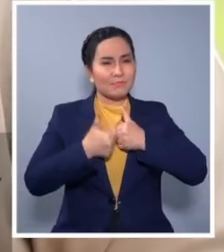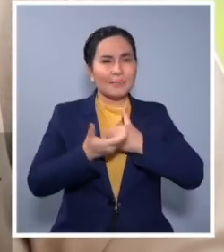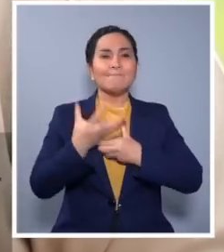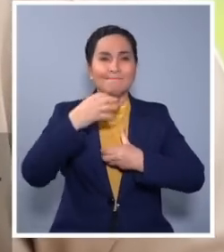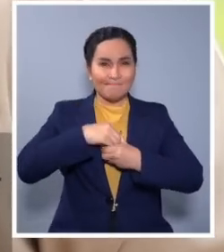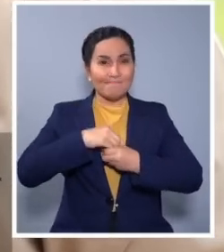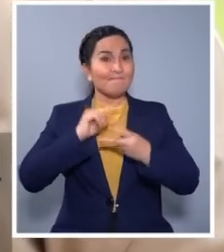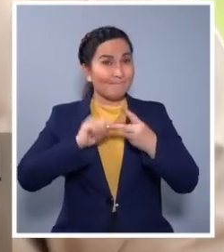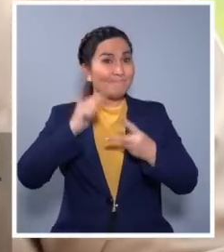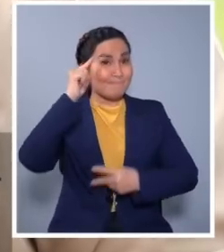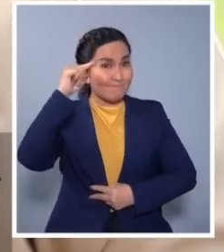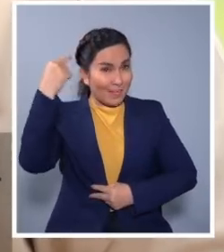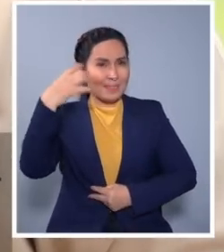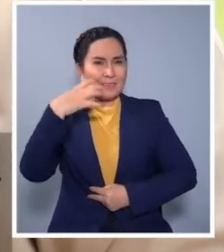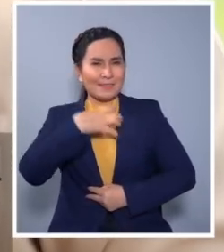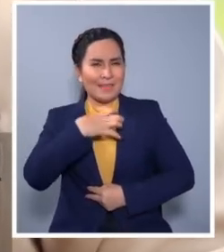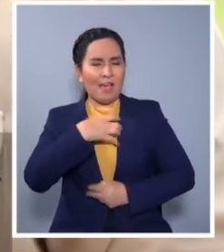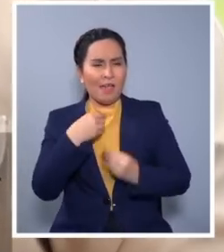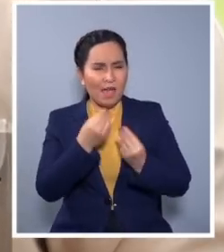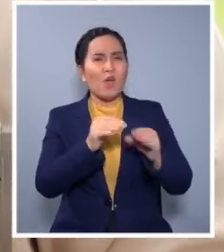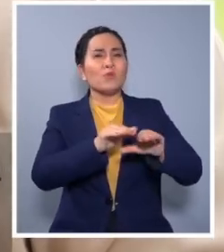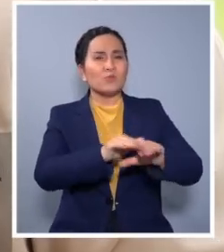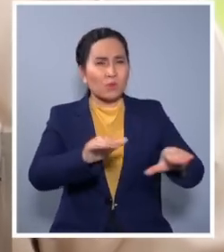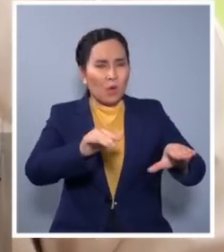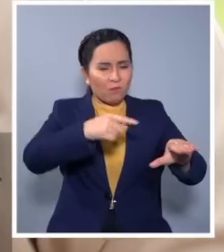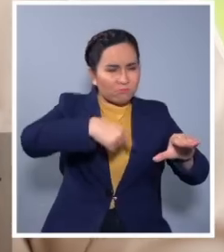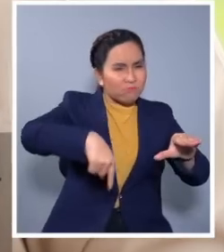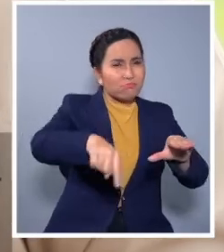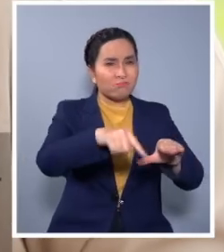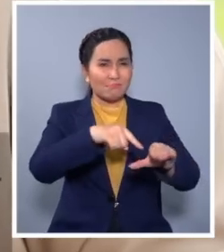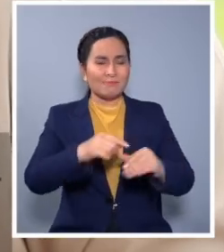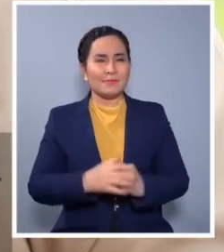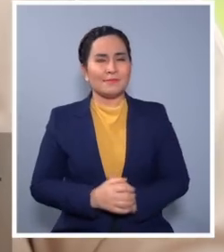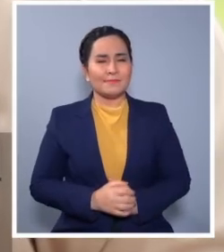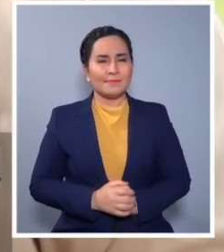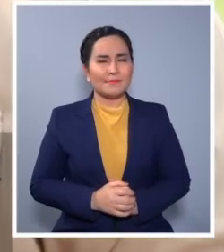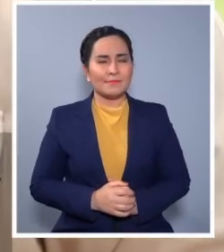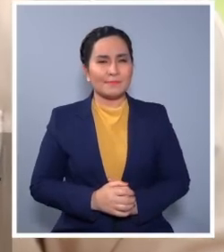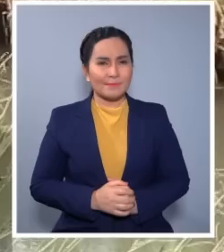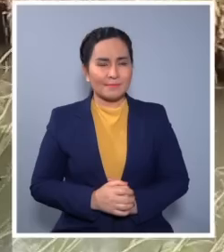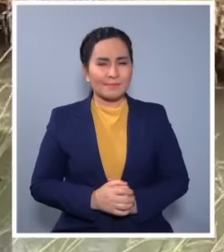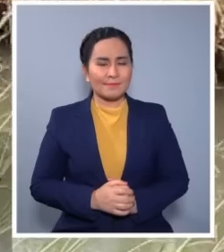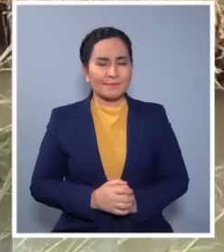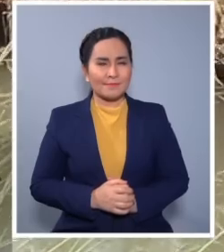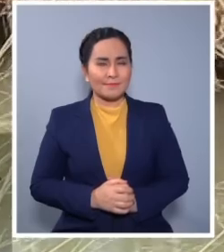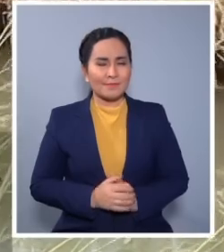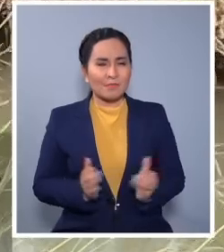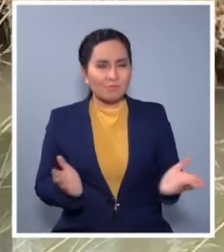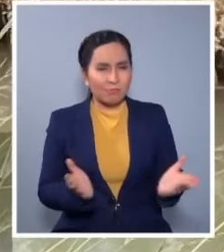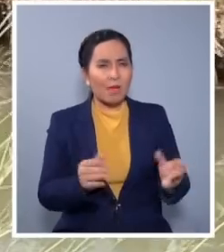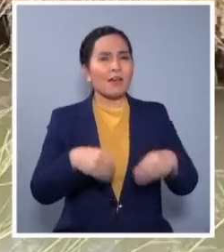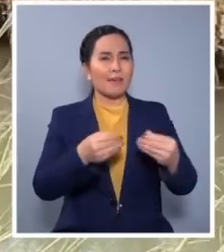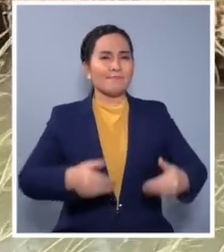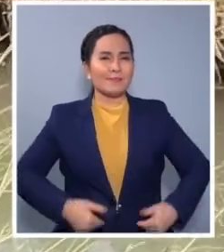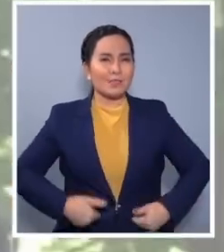มอีกอย่างหนึ่งก็คือจะต้องส่งต่อน้องๆที่อยู่ข้างหลังของผมอีกนะครับให้เขาได้ไปดำเนินชีวิตในทาง